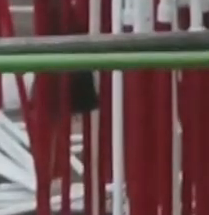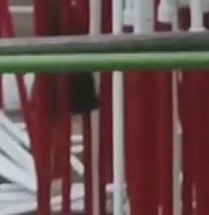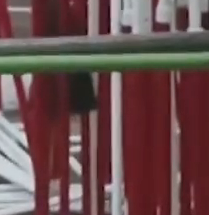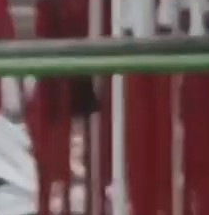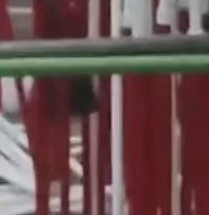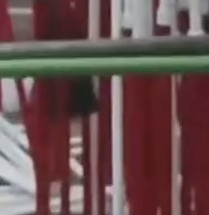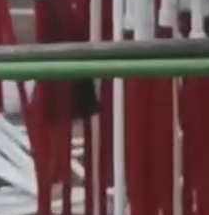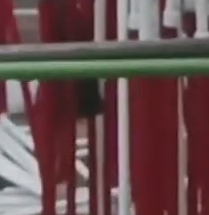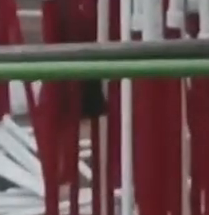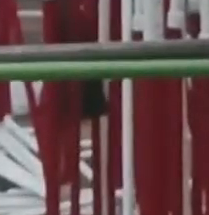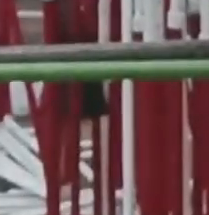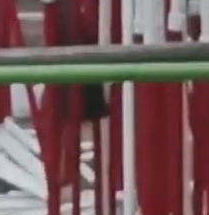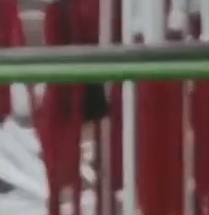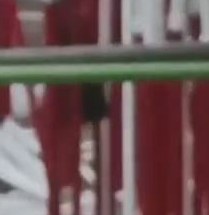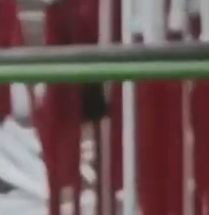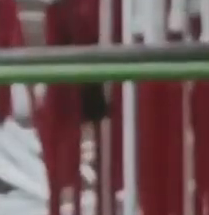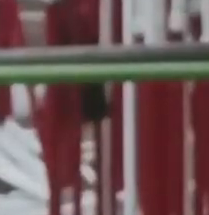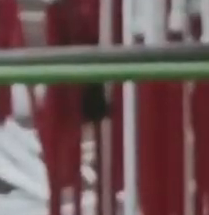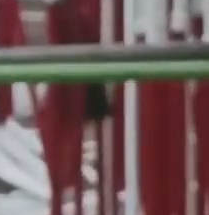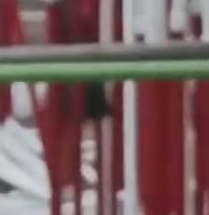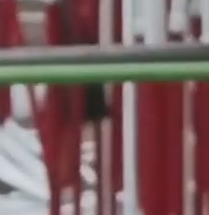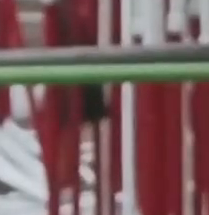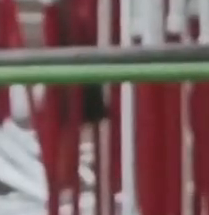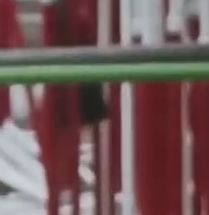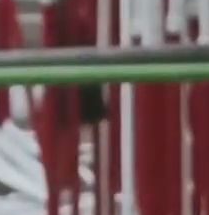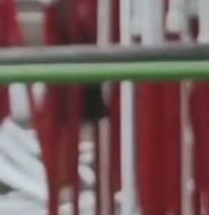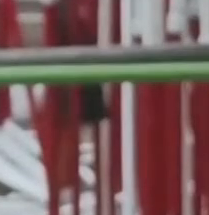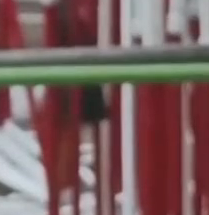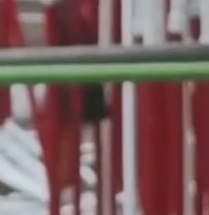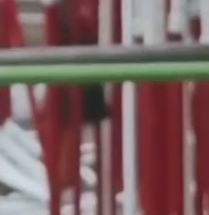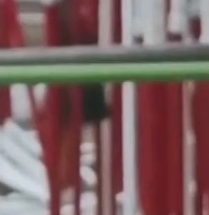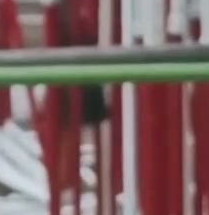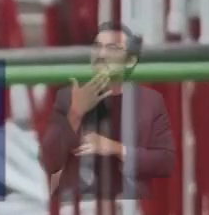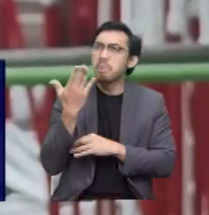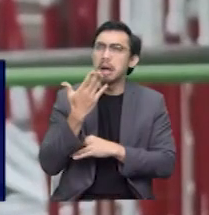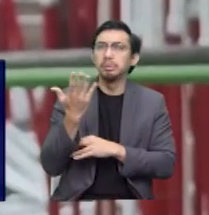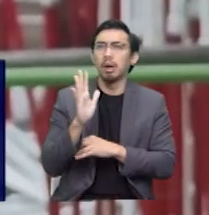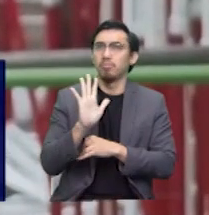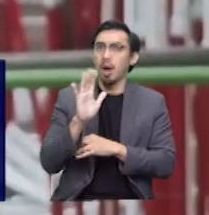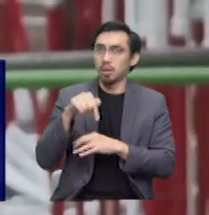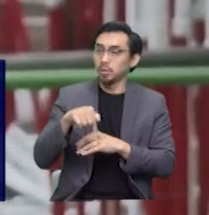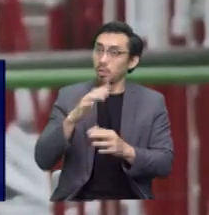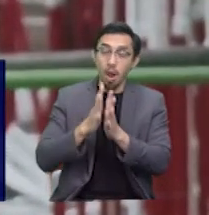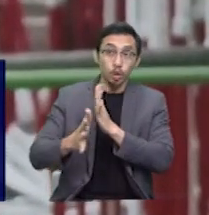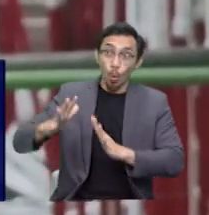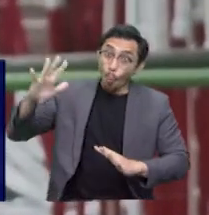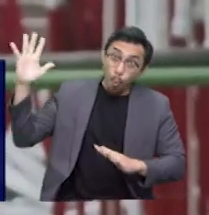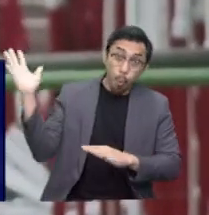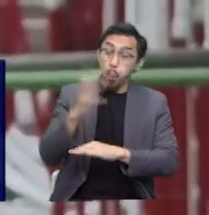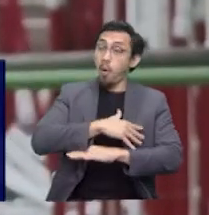gelap, cuaca gelap kan nggak tahu. Biasanya emang suka kalau angin paling cuma sengnya doang kan. Ya. Ini mah tadi ada angin puting beliung kayaknya itu angin ribut